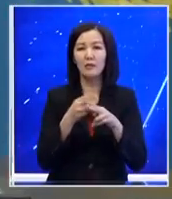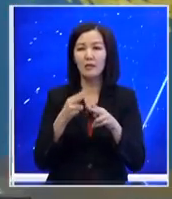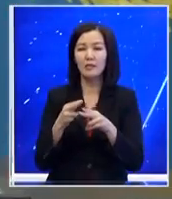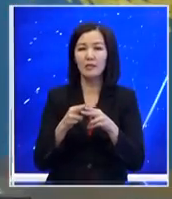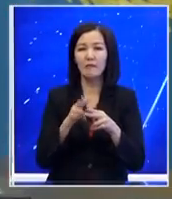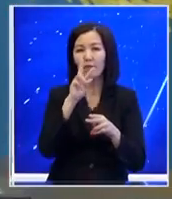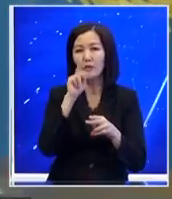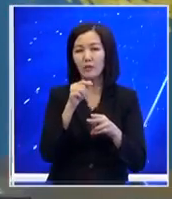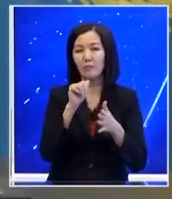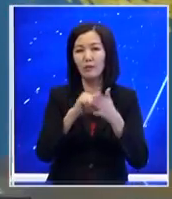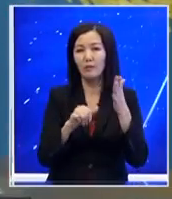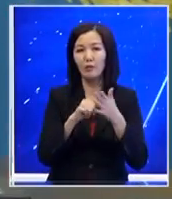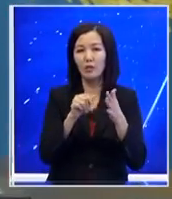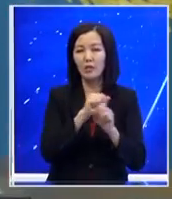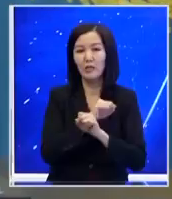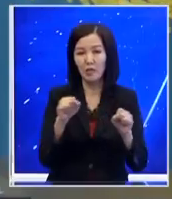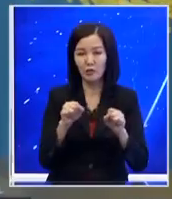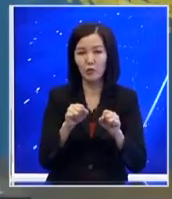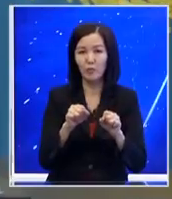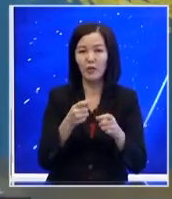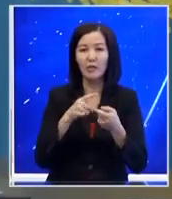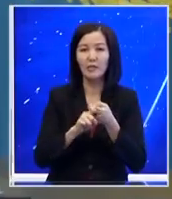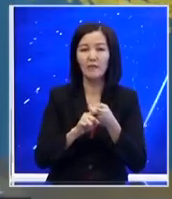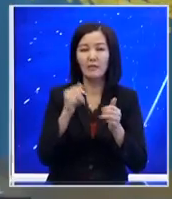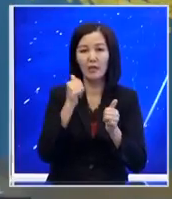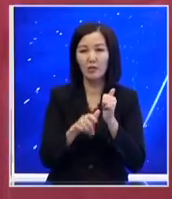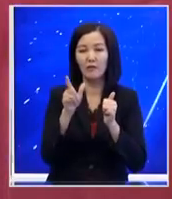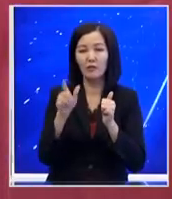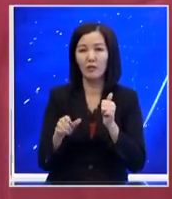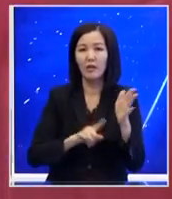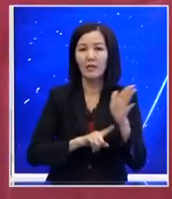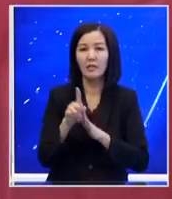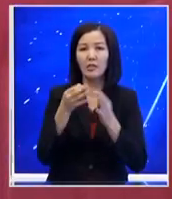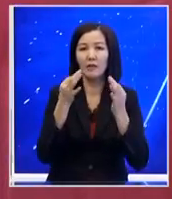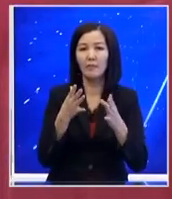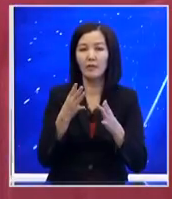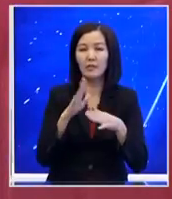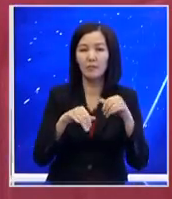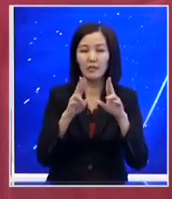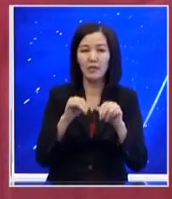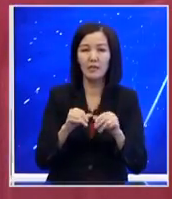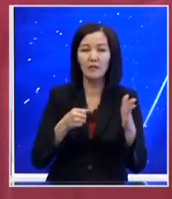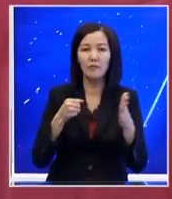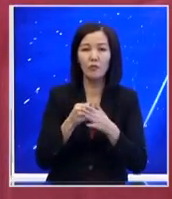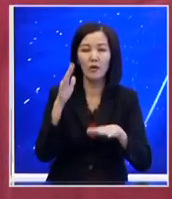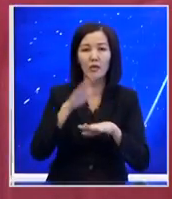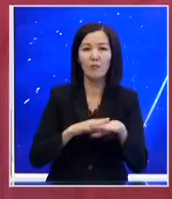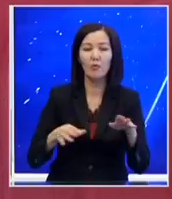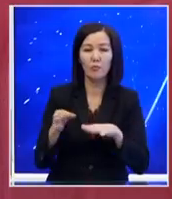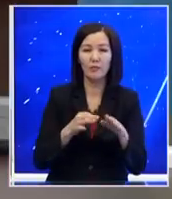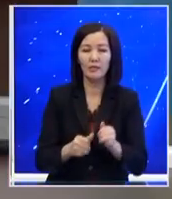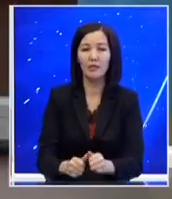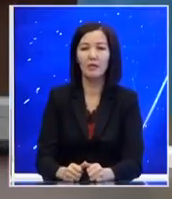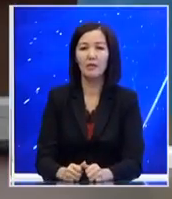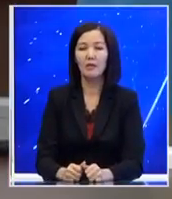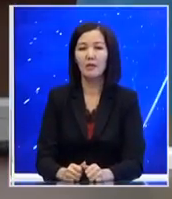должно, заверил Амандык Баталов. Зависит это от каждого, начиная от обычных специалистов до акимов. Наши вот